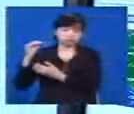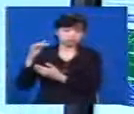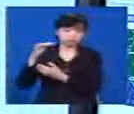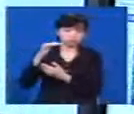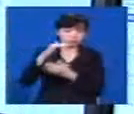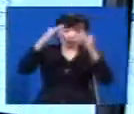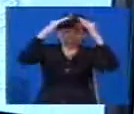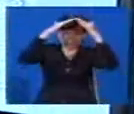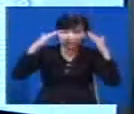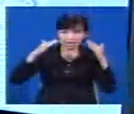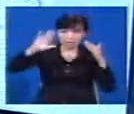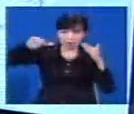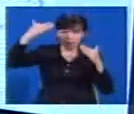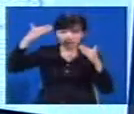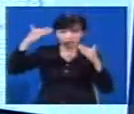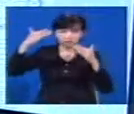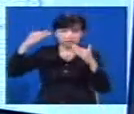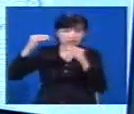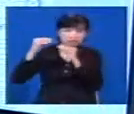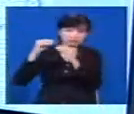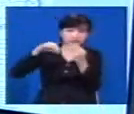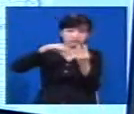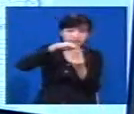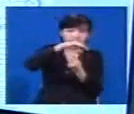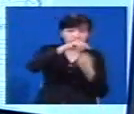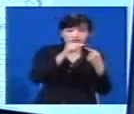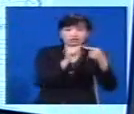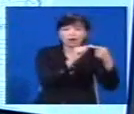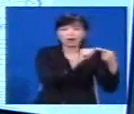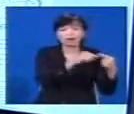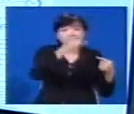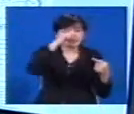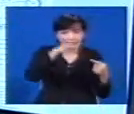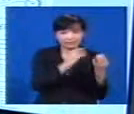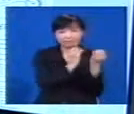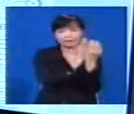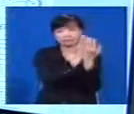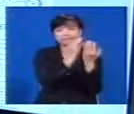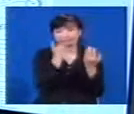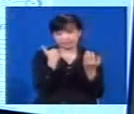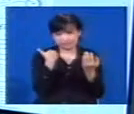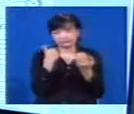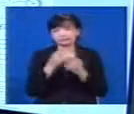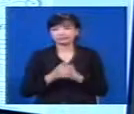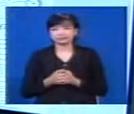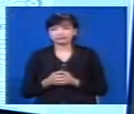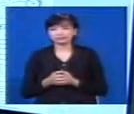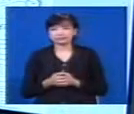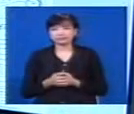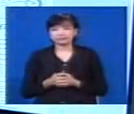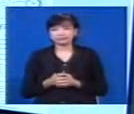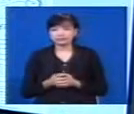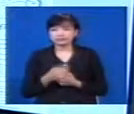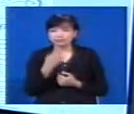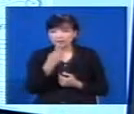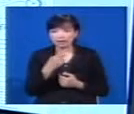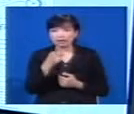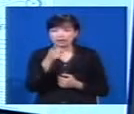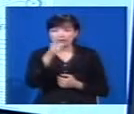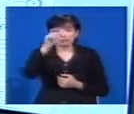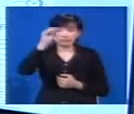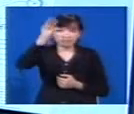กอยู่แล้วเนี่ยก่อให้เกิดน้ำจำนวนมากซึ่งส่วนหนึ่งจะไหลลงสู่อ่างเก็บน้ำ ครับ ปรากฏว่าเราทำตามอ่างเก็บน้ำนะครับแล้วก็ทำเป็น